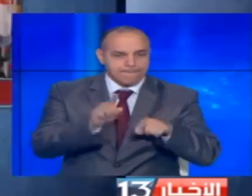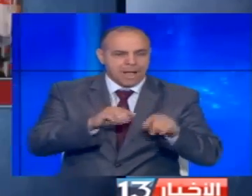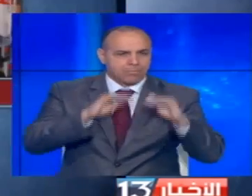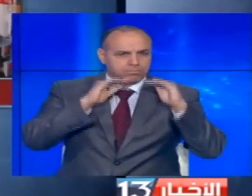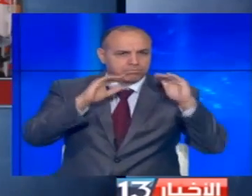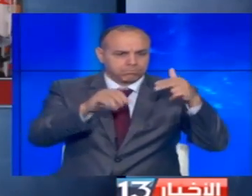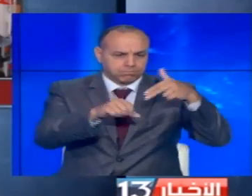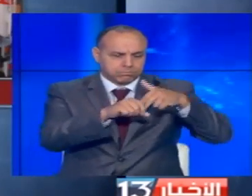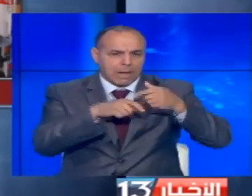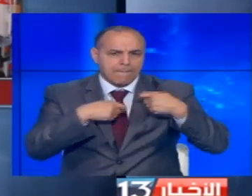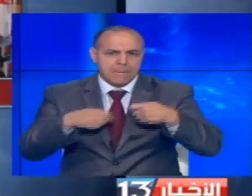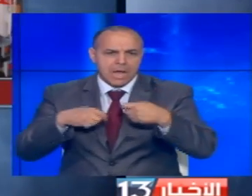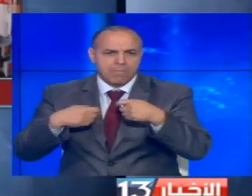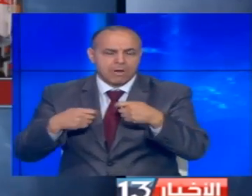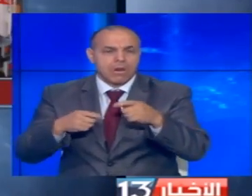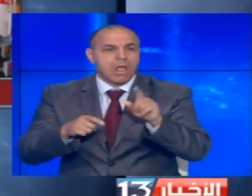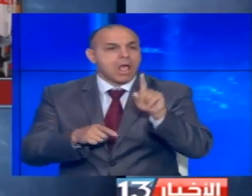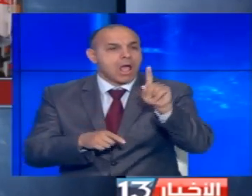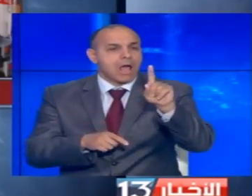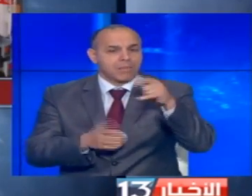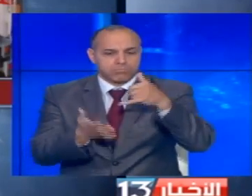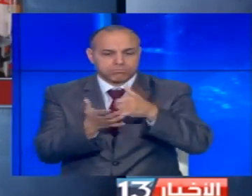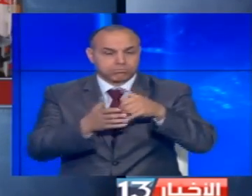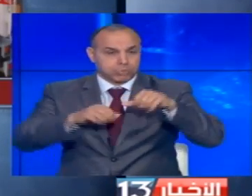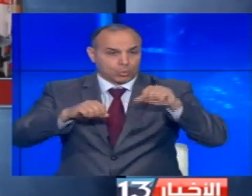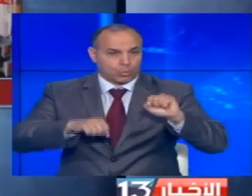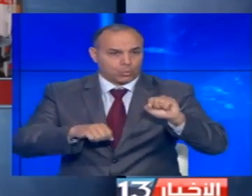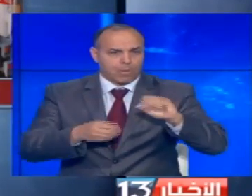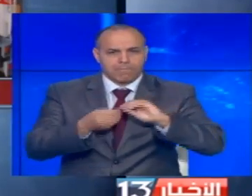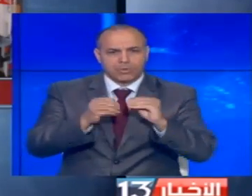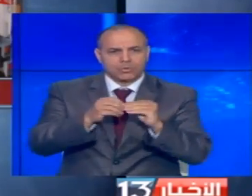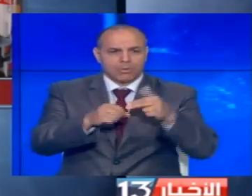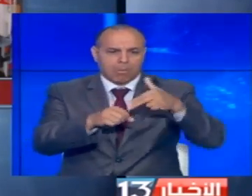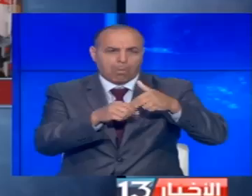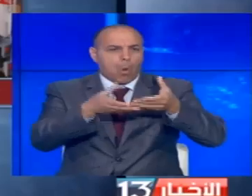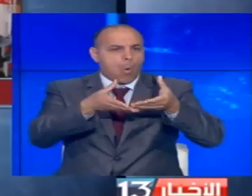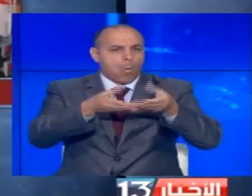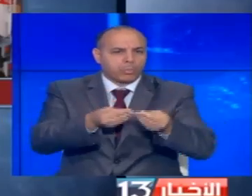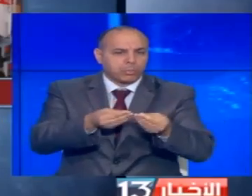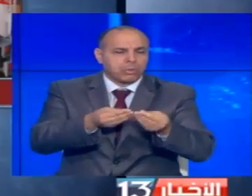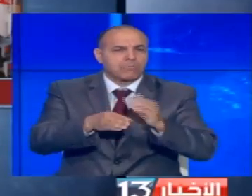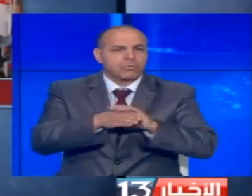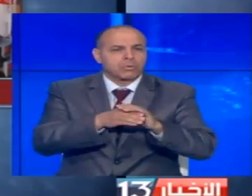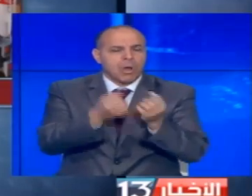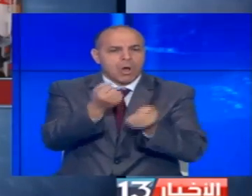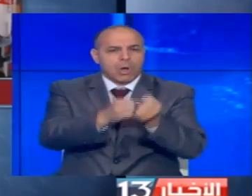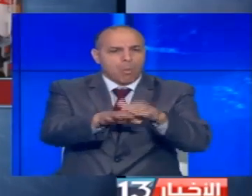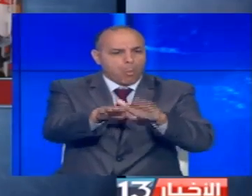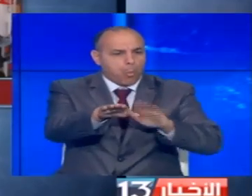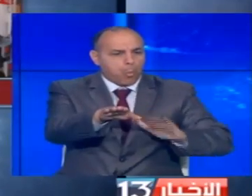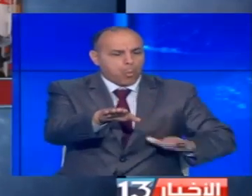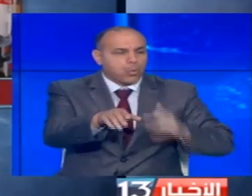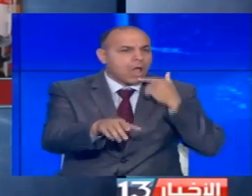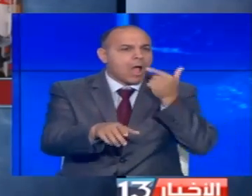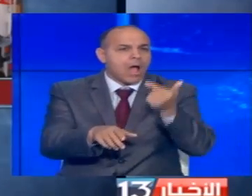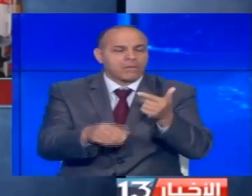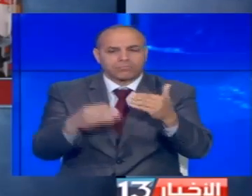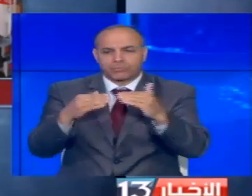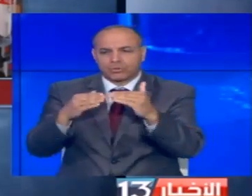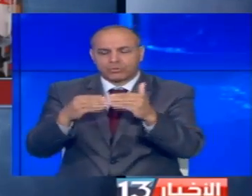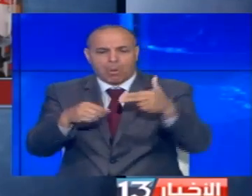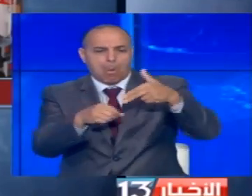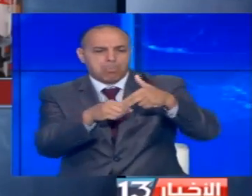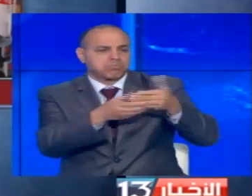محطات بيع الوقود خاصه في المدن الكبرى تشكو من نفاذ المخزون بسبب الاضطرابات المسجله على مستوى